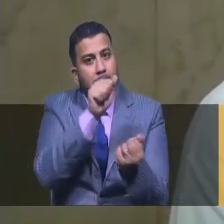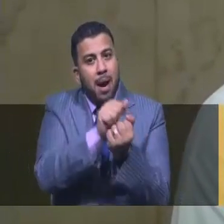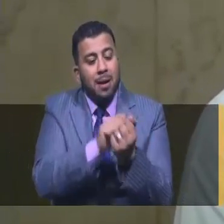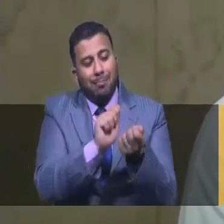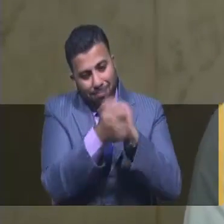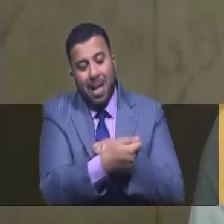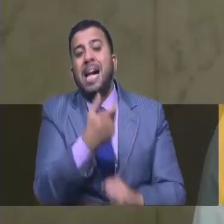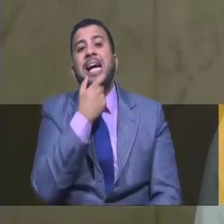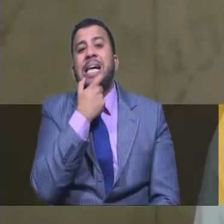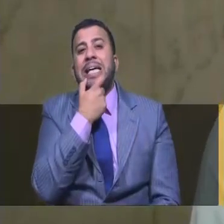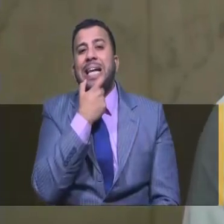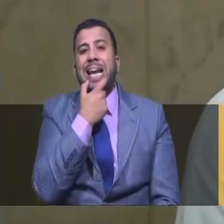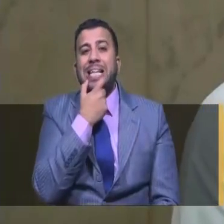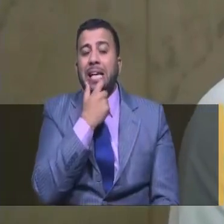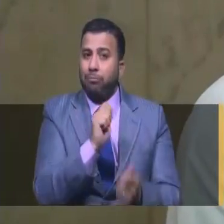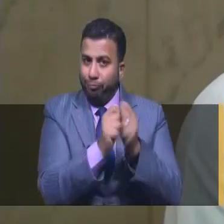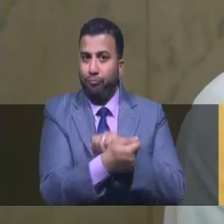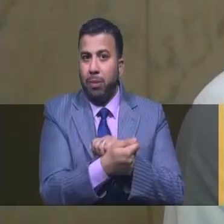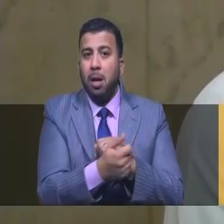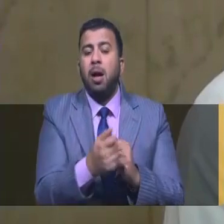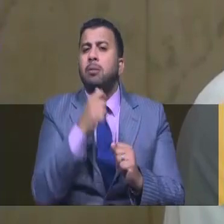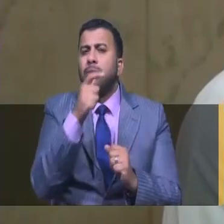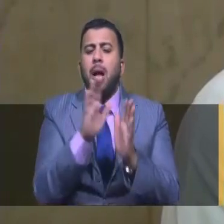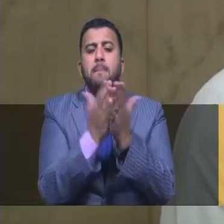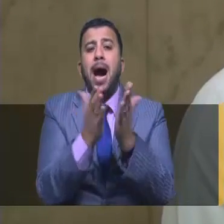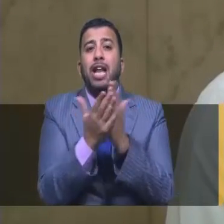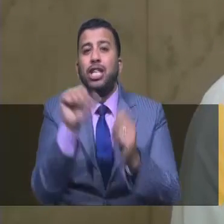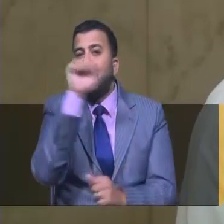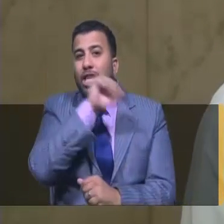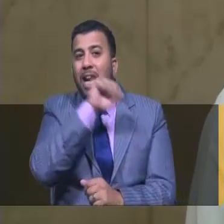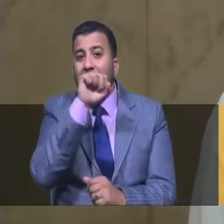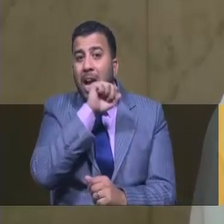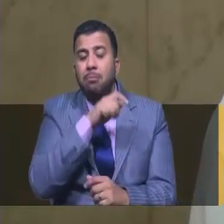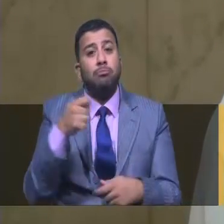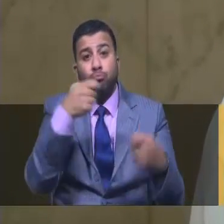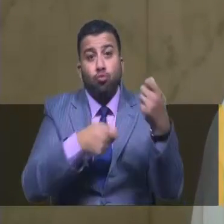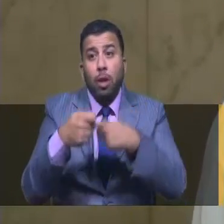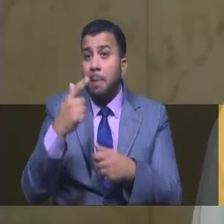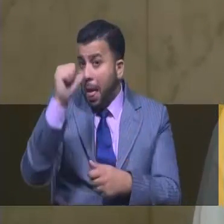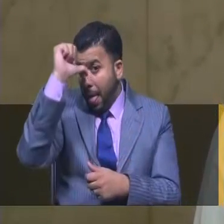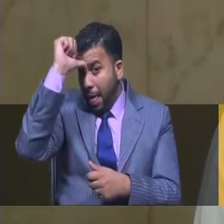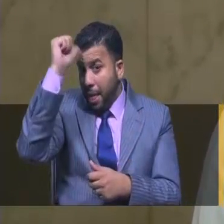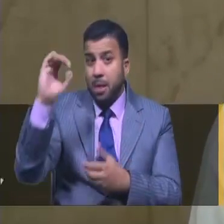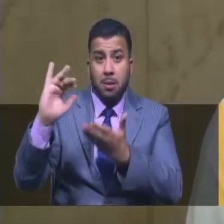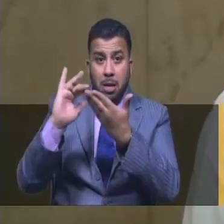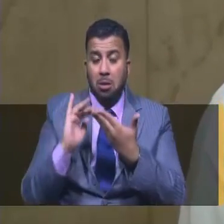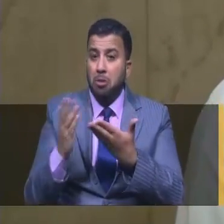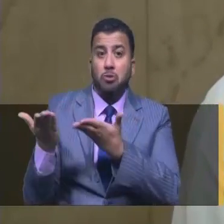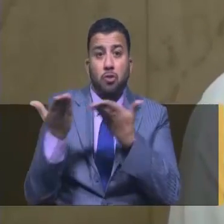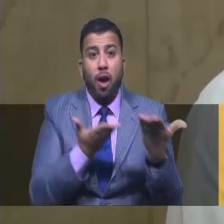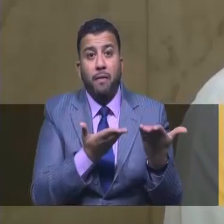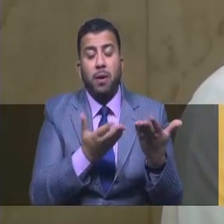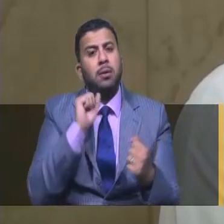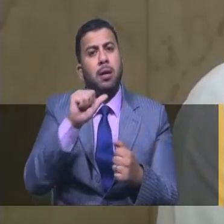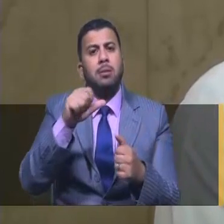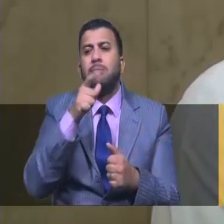اللغة الإنجليزية، كما شهد معرض الشارقة الدولي للكتاب المساهمة الهندية كضيف شرف في